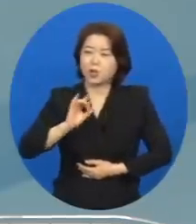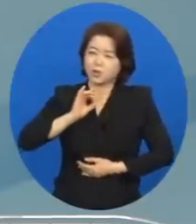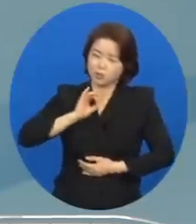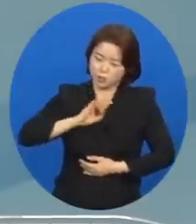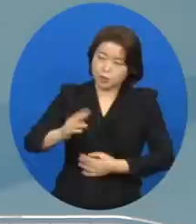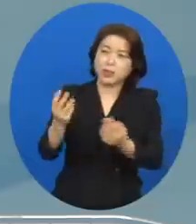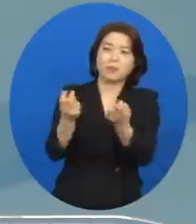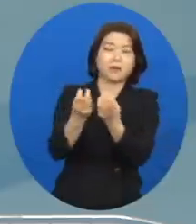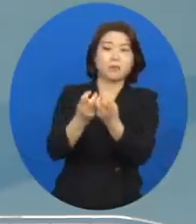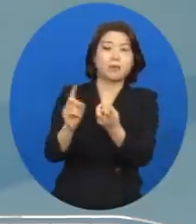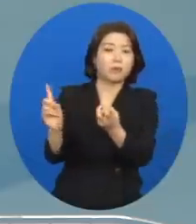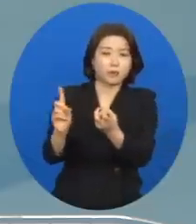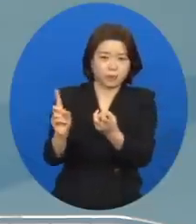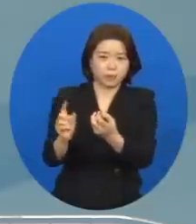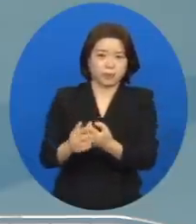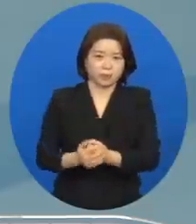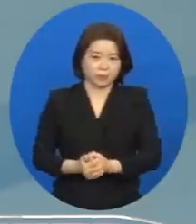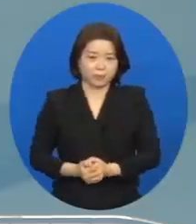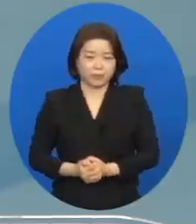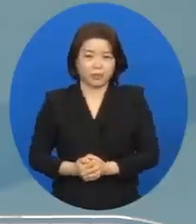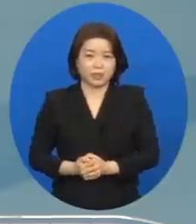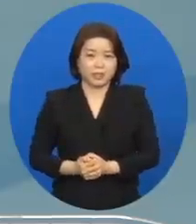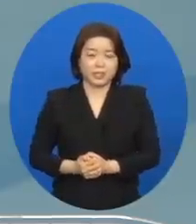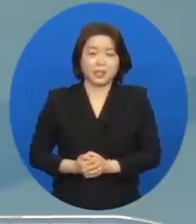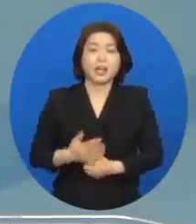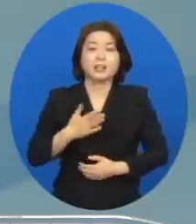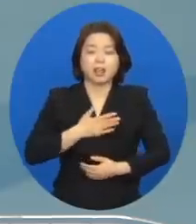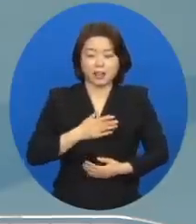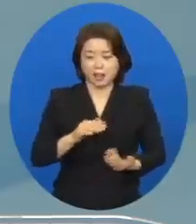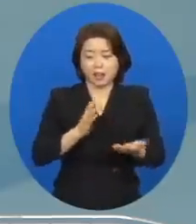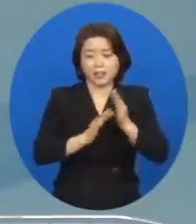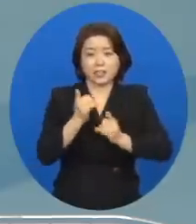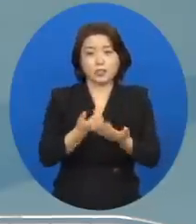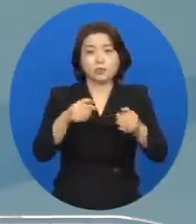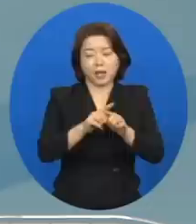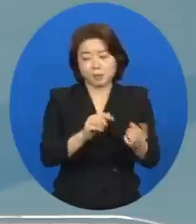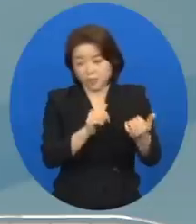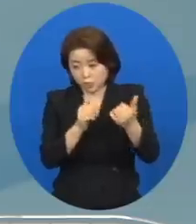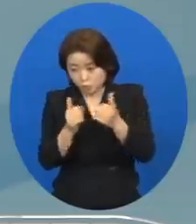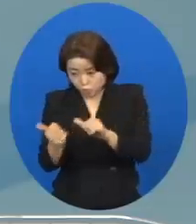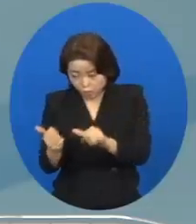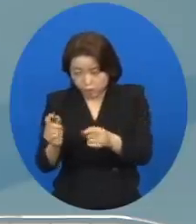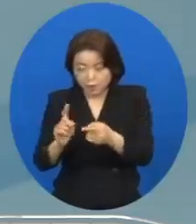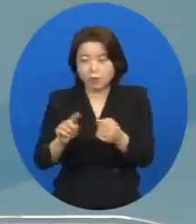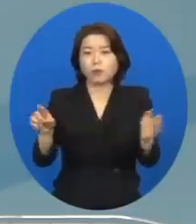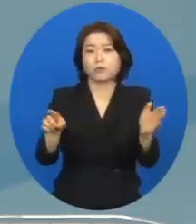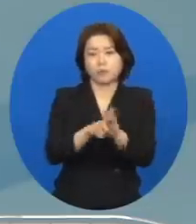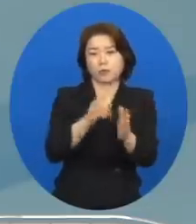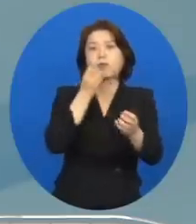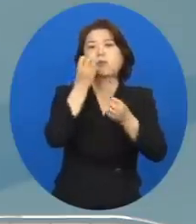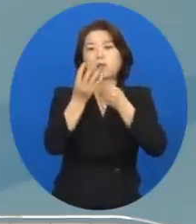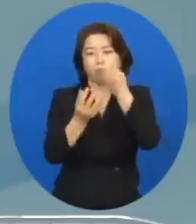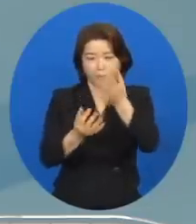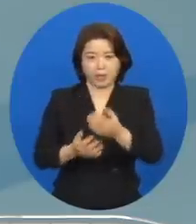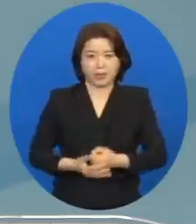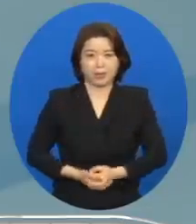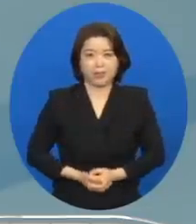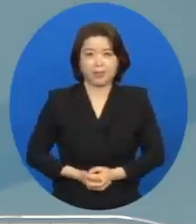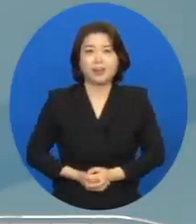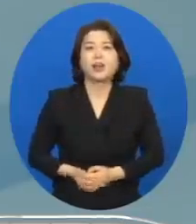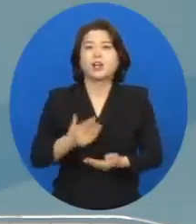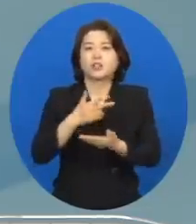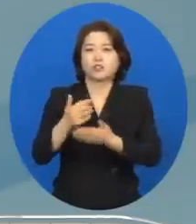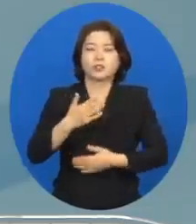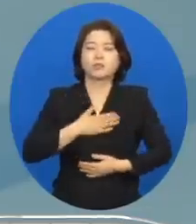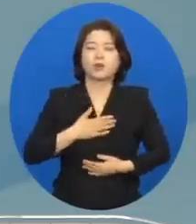길이 여러분이 예수님과 함께 죽었음을 정말 믿고 고백하는 겁니다. 주님,